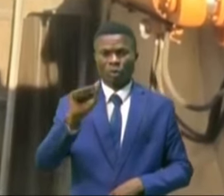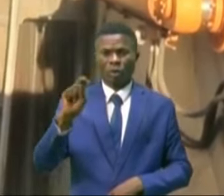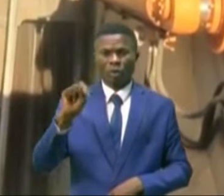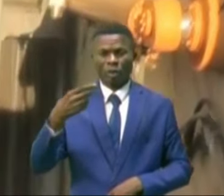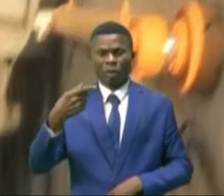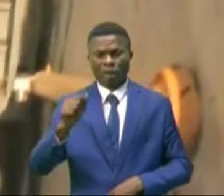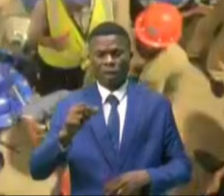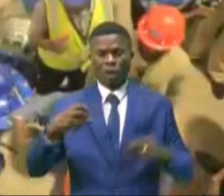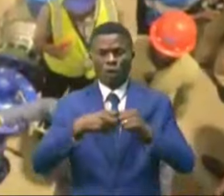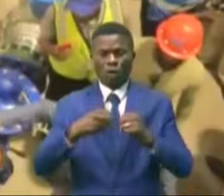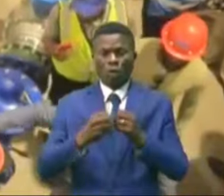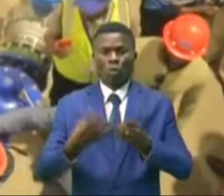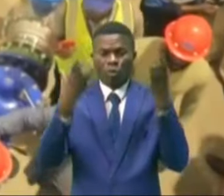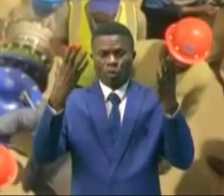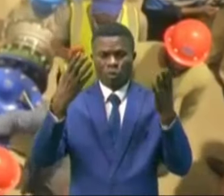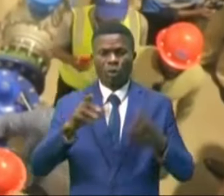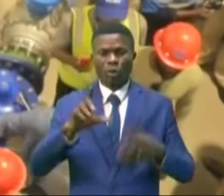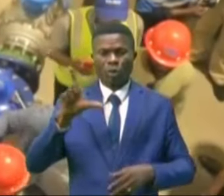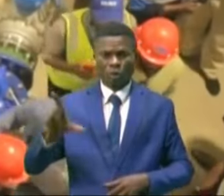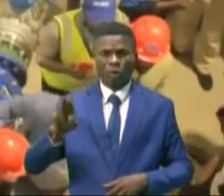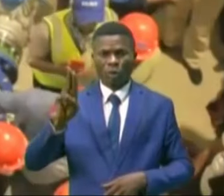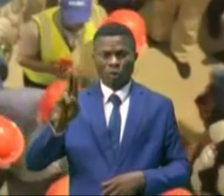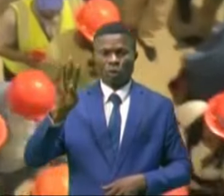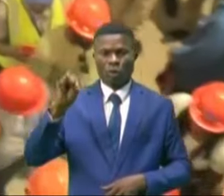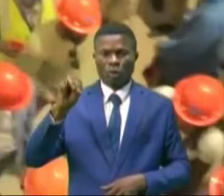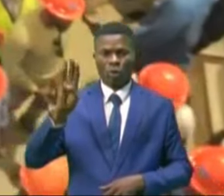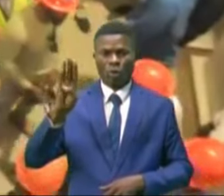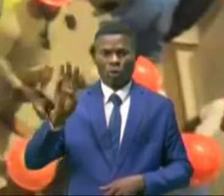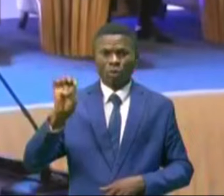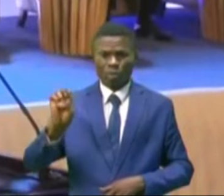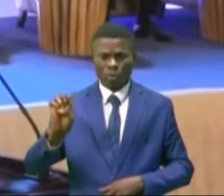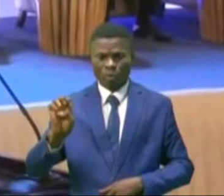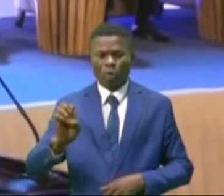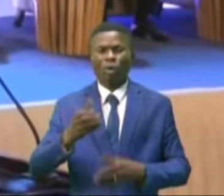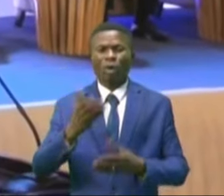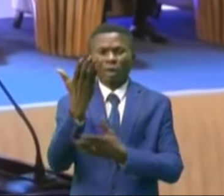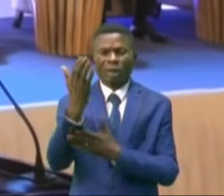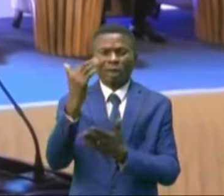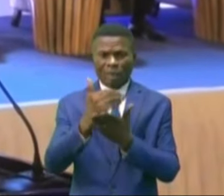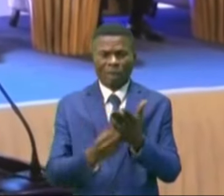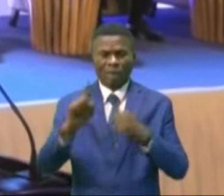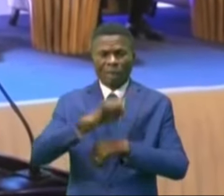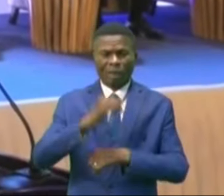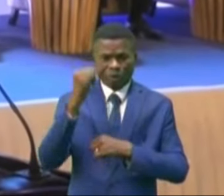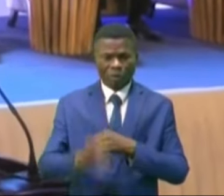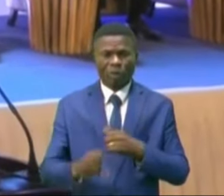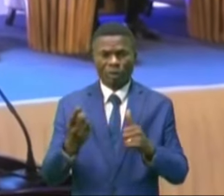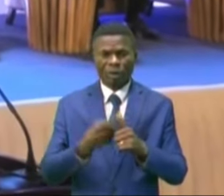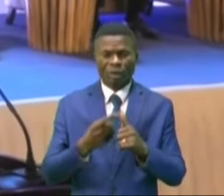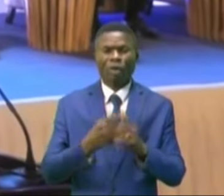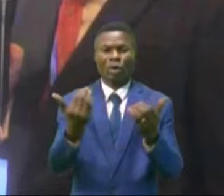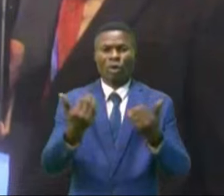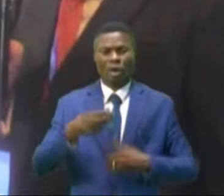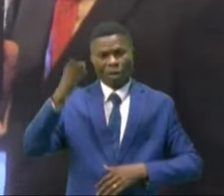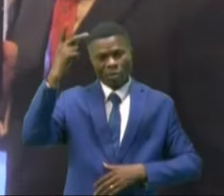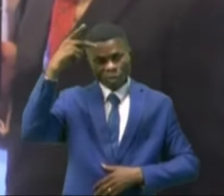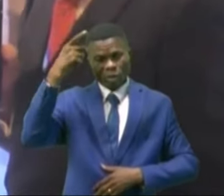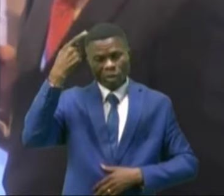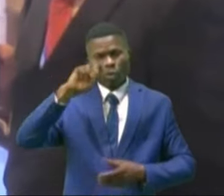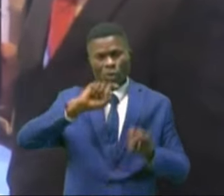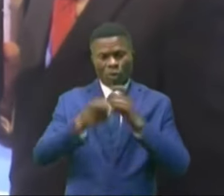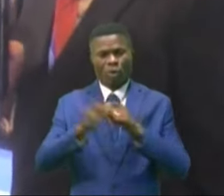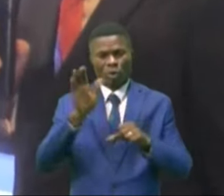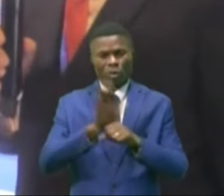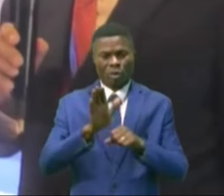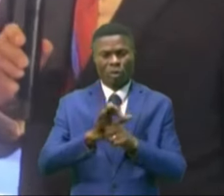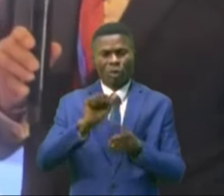centrale voltaïque de Lumbwe. Quelques recommandations ont été formulées au dernier jour. C'est notamment la volonté politique pour améliorer davantage